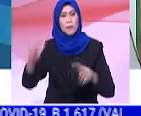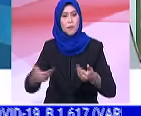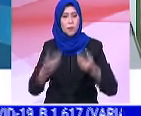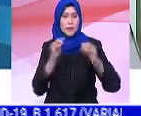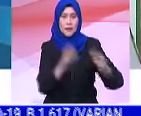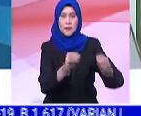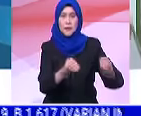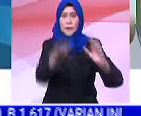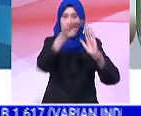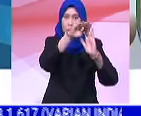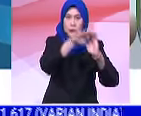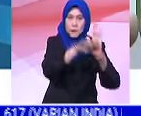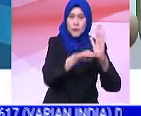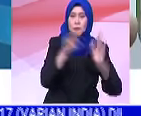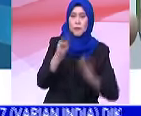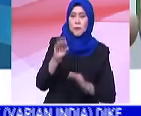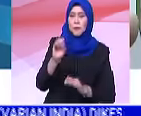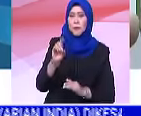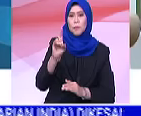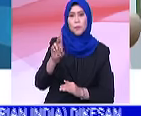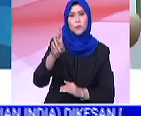supaya ada satu modul yang